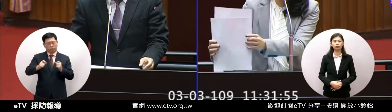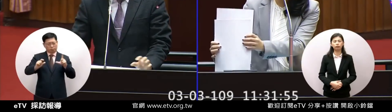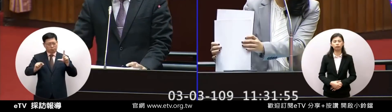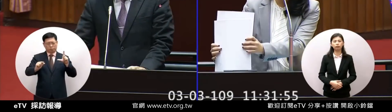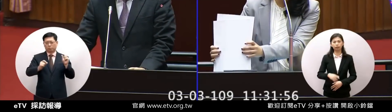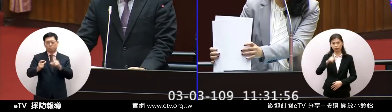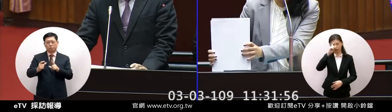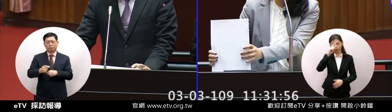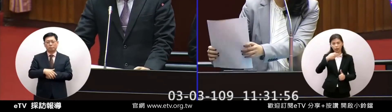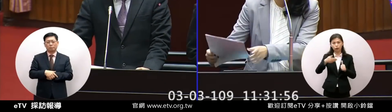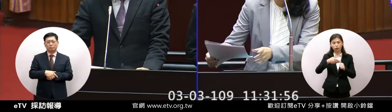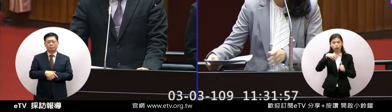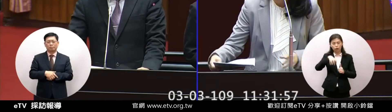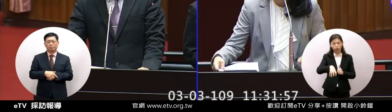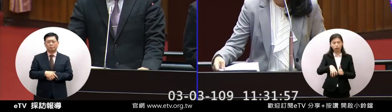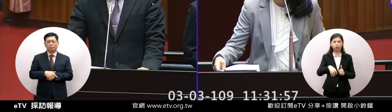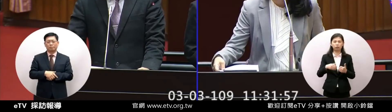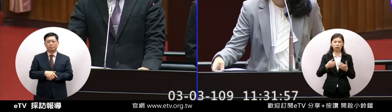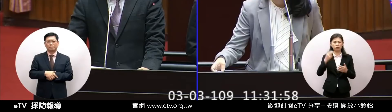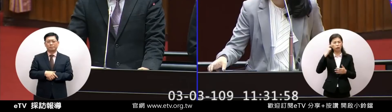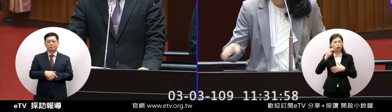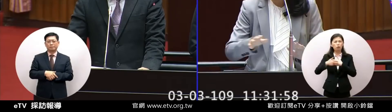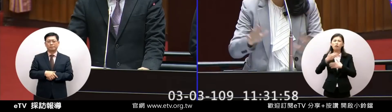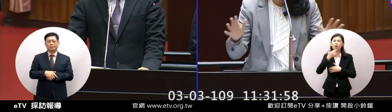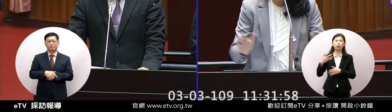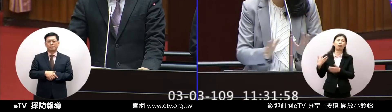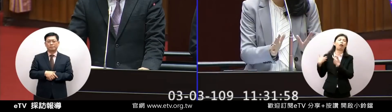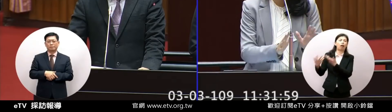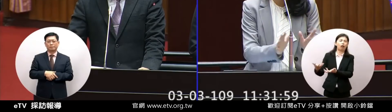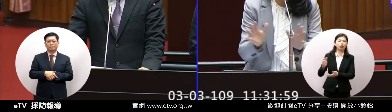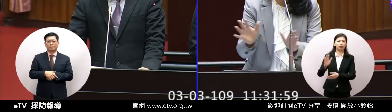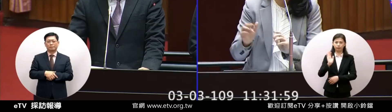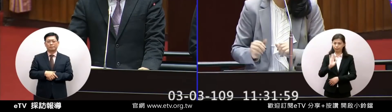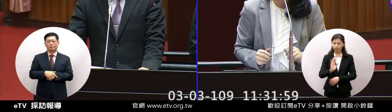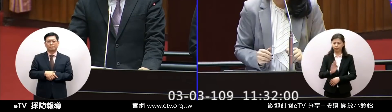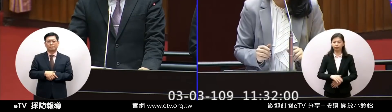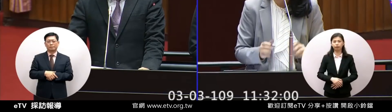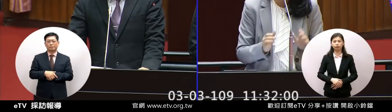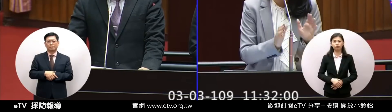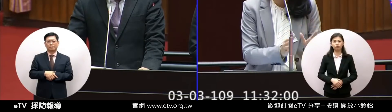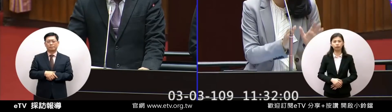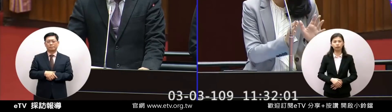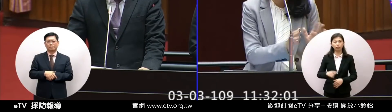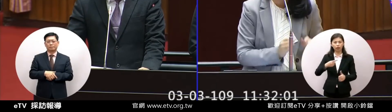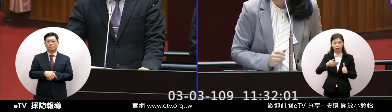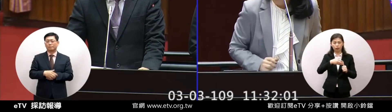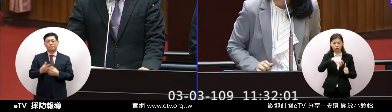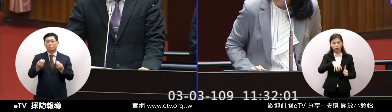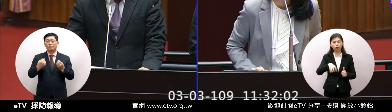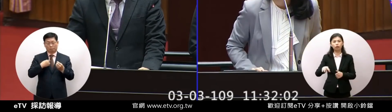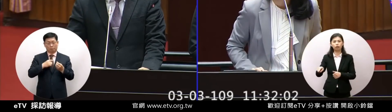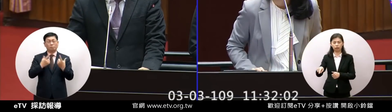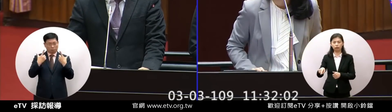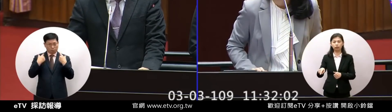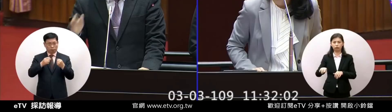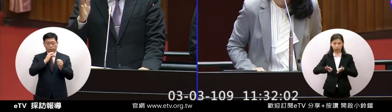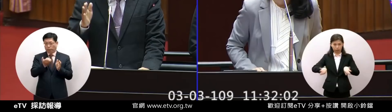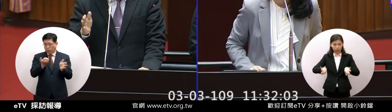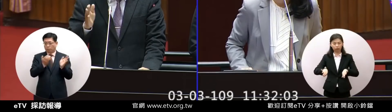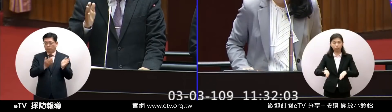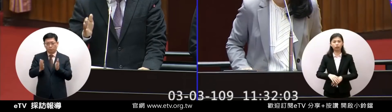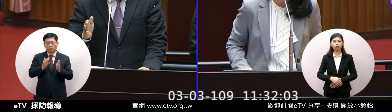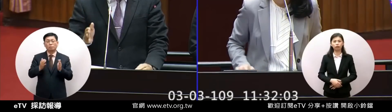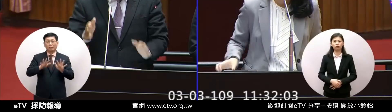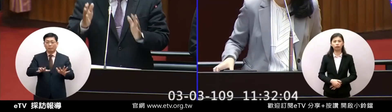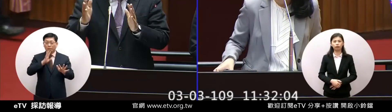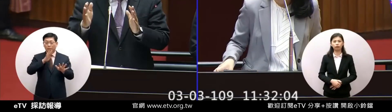规模。 对，我是希望说教育部不要说觉得卫福部会帮你们把这个部分全部都仰赖他们做好，因为教育部还是有校园落实的部分。 部署，